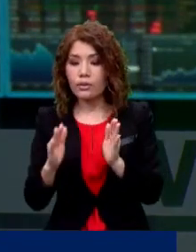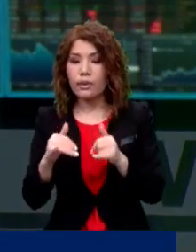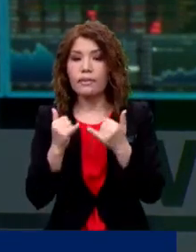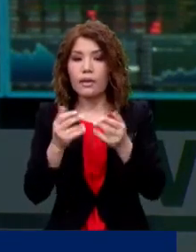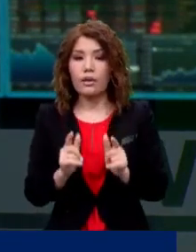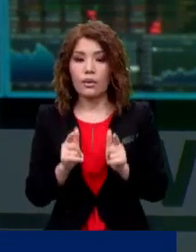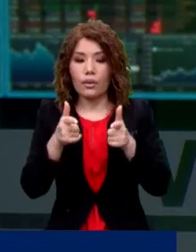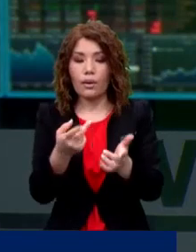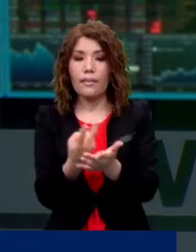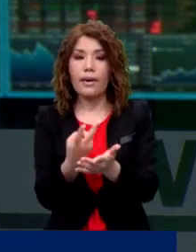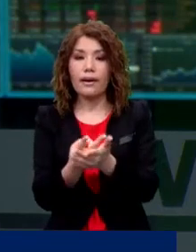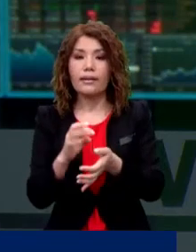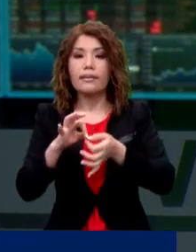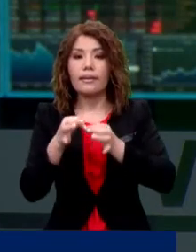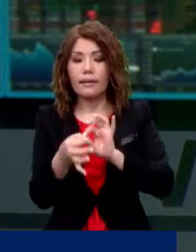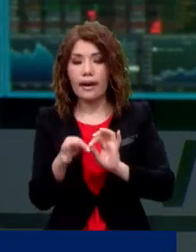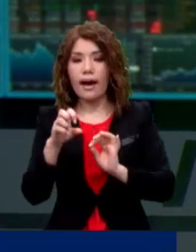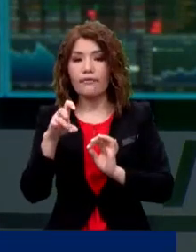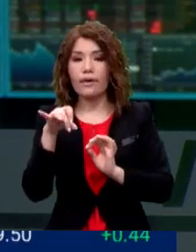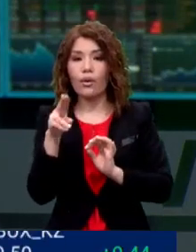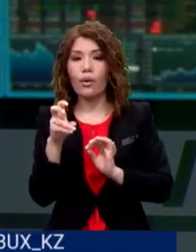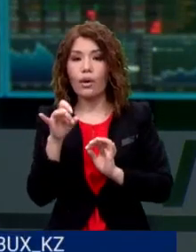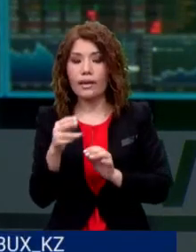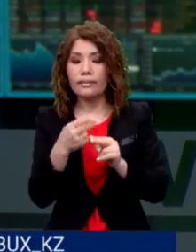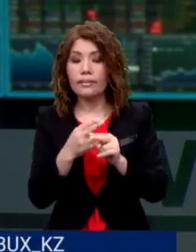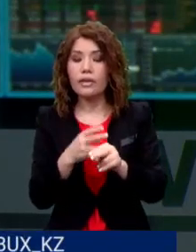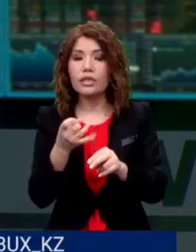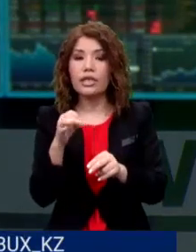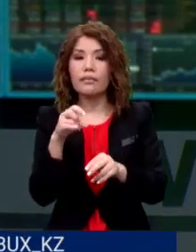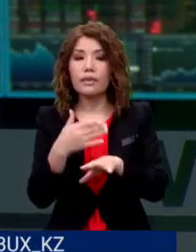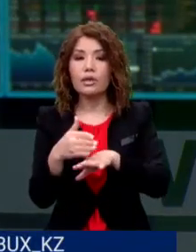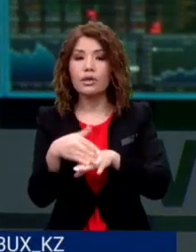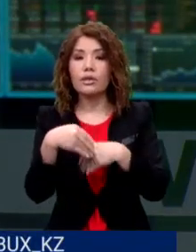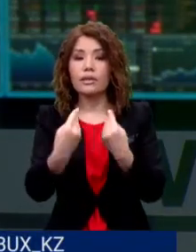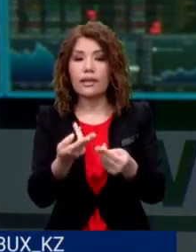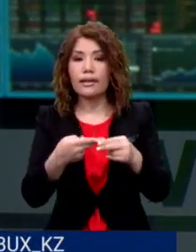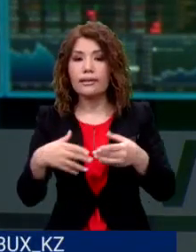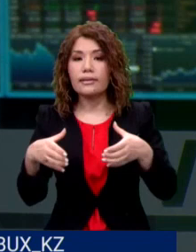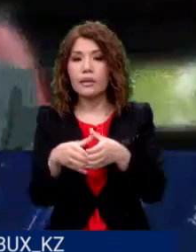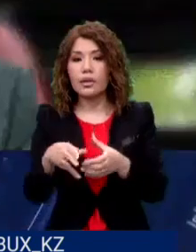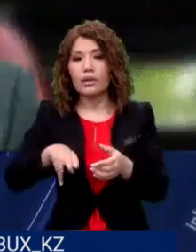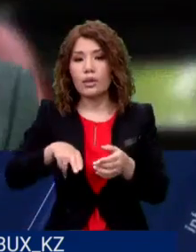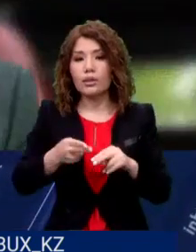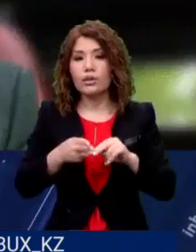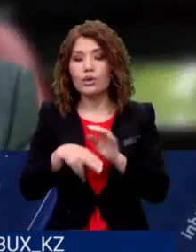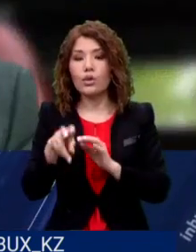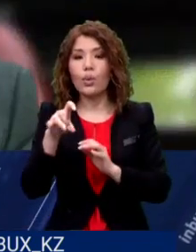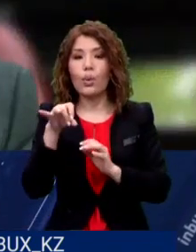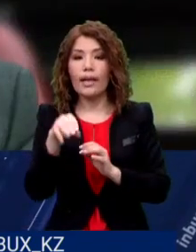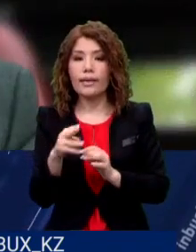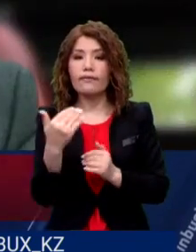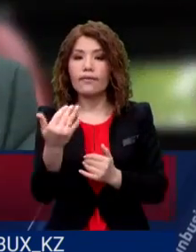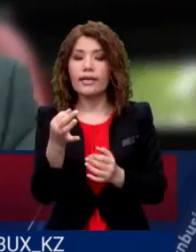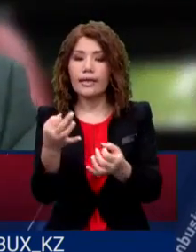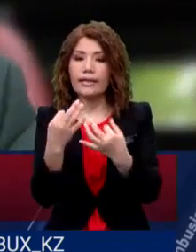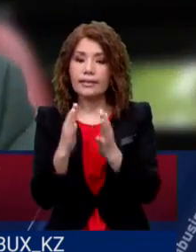отыр. Бұл қандай ұсыныстар? Осы тақырыпты автокөлік құралдарын кепілге беру жөніндегі компаниялар қауымдастығының төрағасы Дулат Тастекемен талқылаймыз.